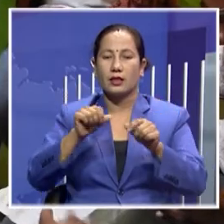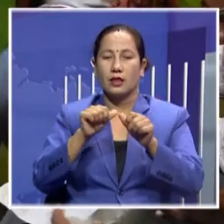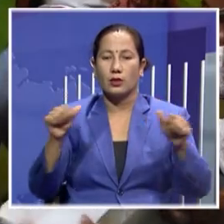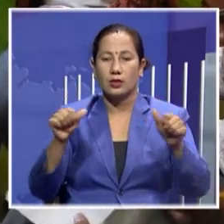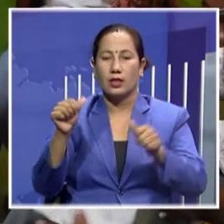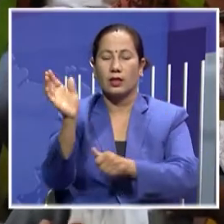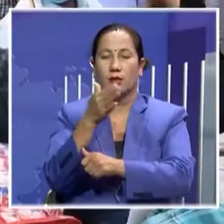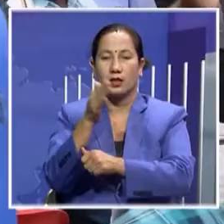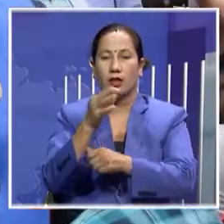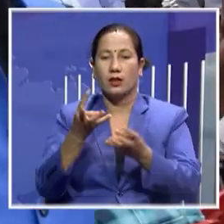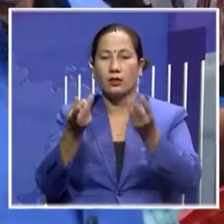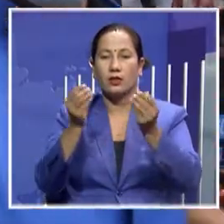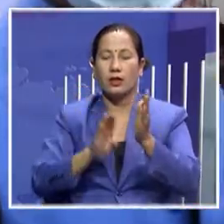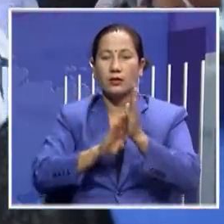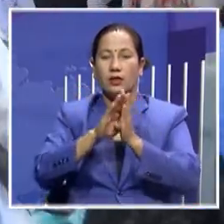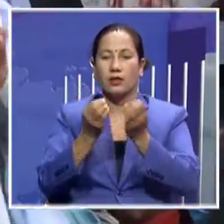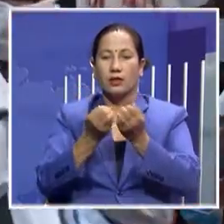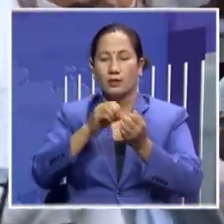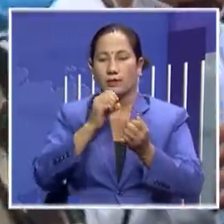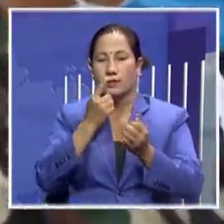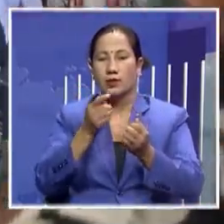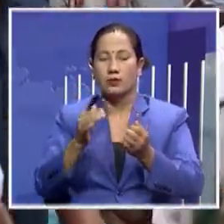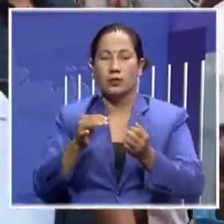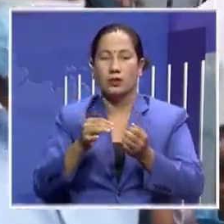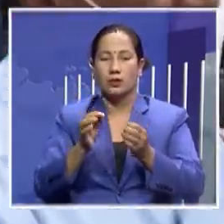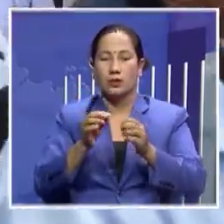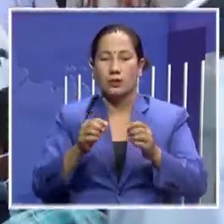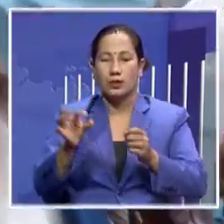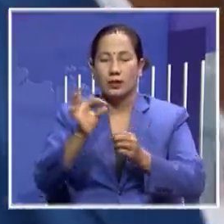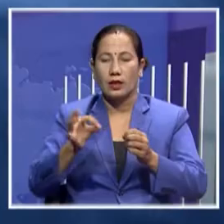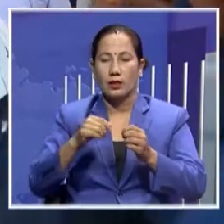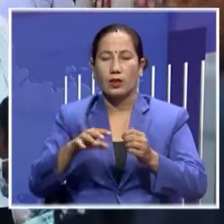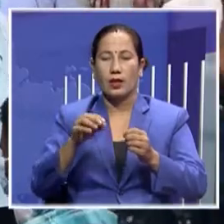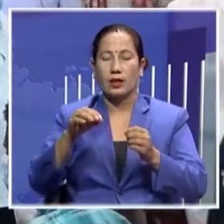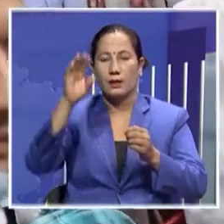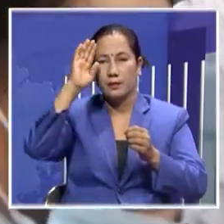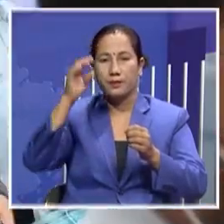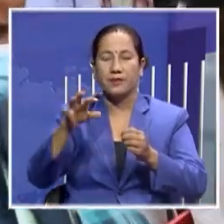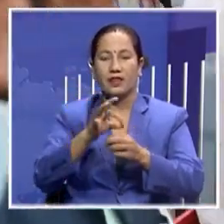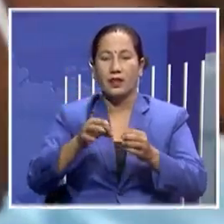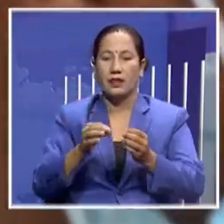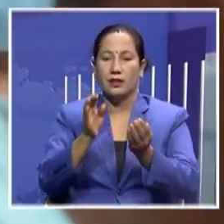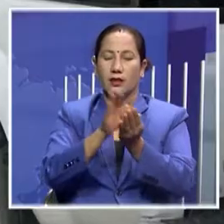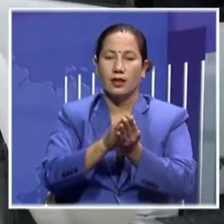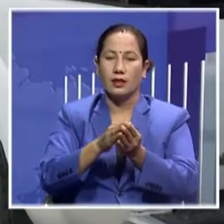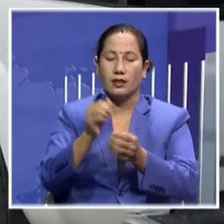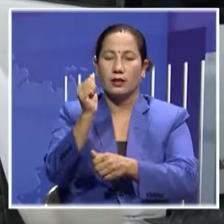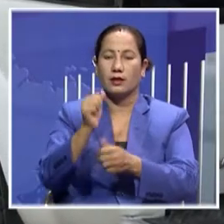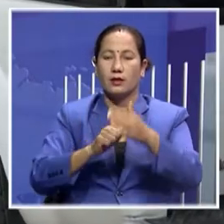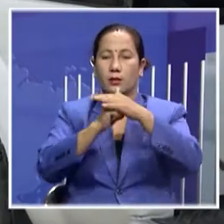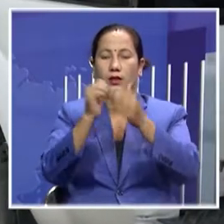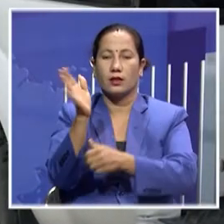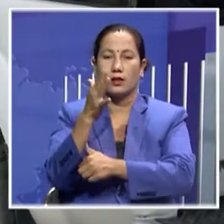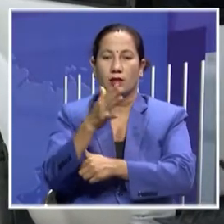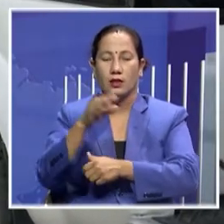मन्त्रालयको संख्या वृद्धि गर्ने बताउनुभयो। संघीयता कार्यान्वयनलाई प्रदेश सरकारले प्राथमिकतामा राखेको बताउँदै मुख्यमन्त्री केसीले